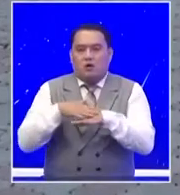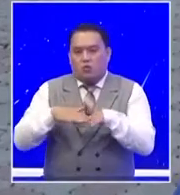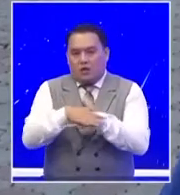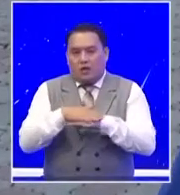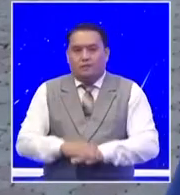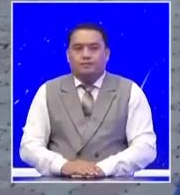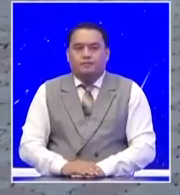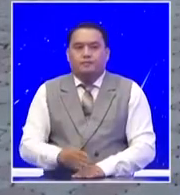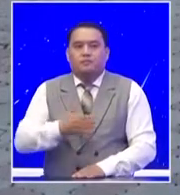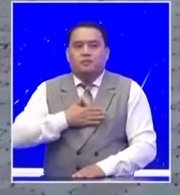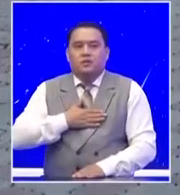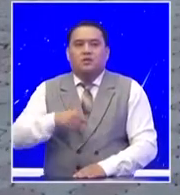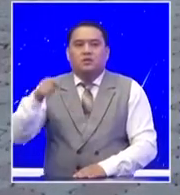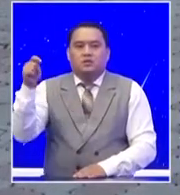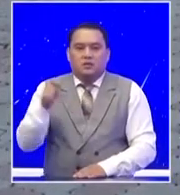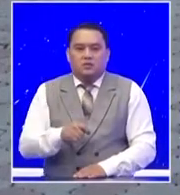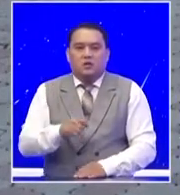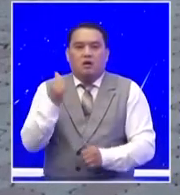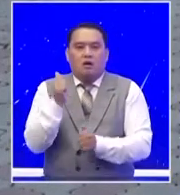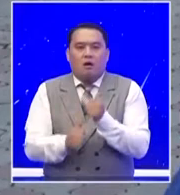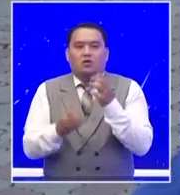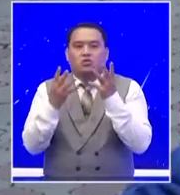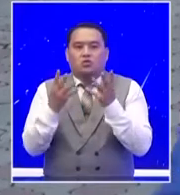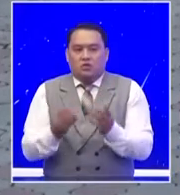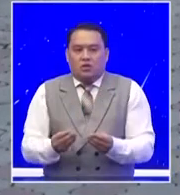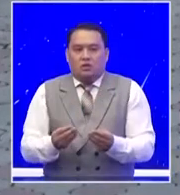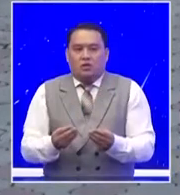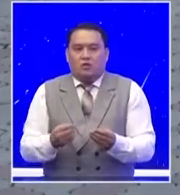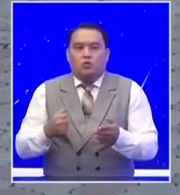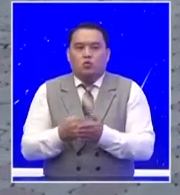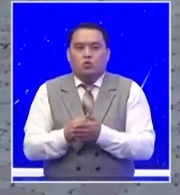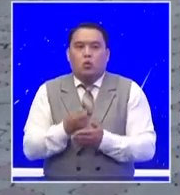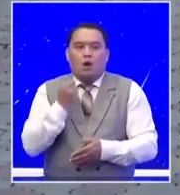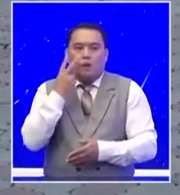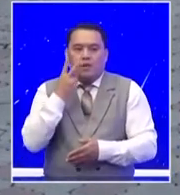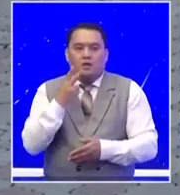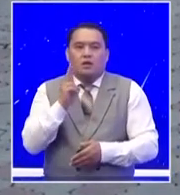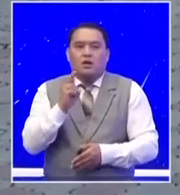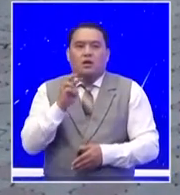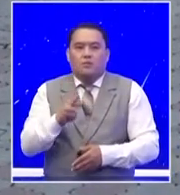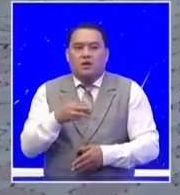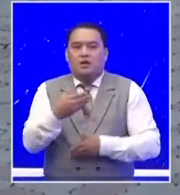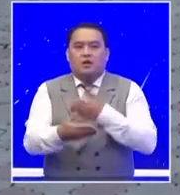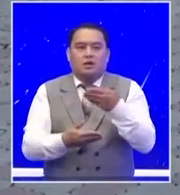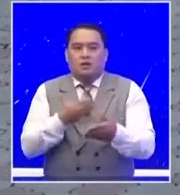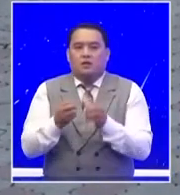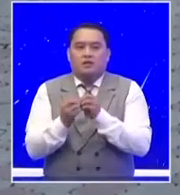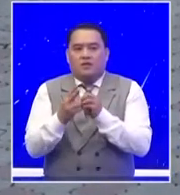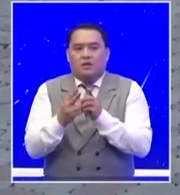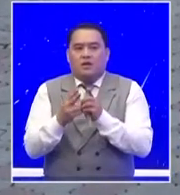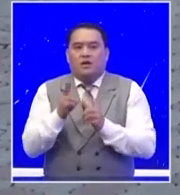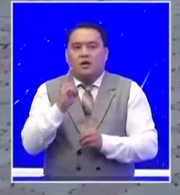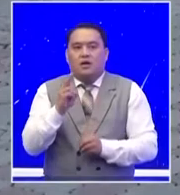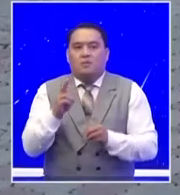Мы здесь каждый день до обеда ходим километров 10-12, после обеда